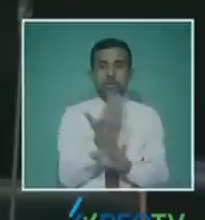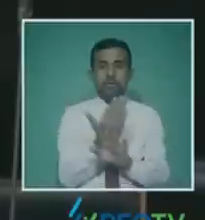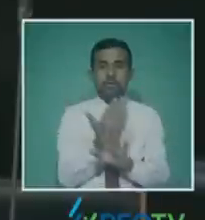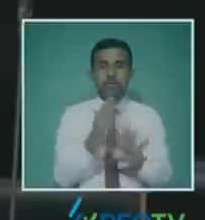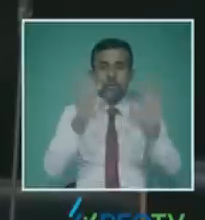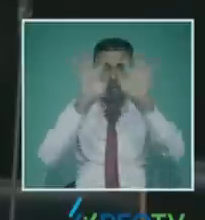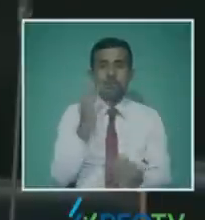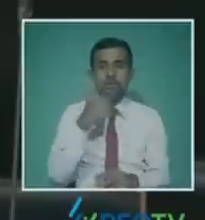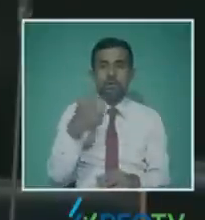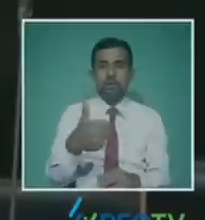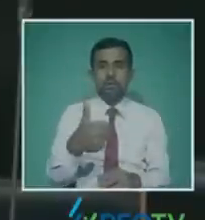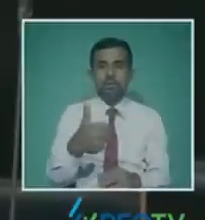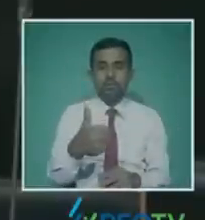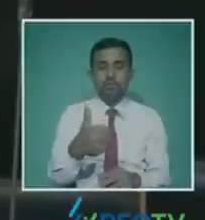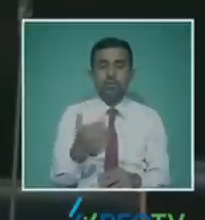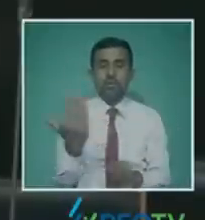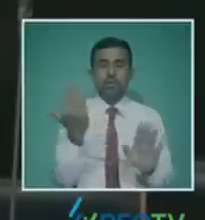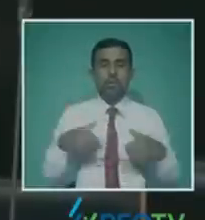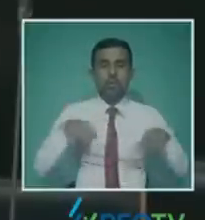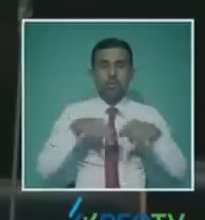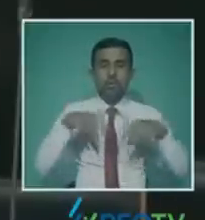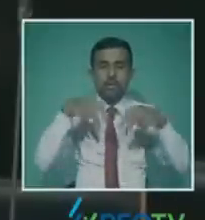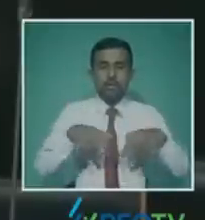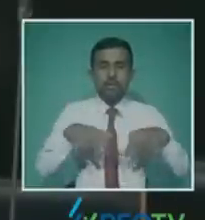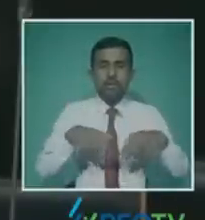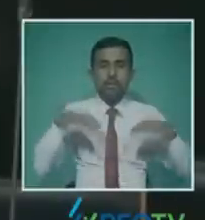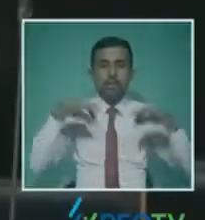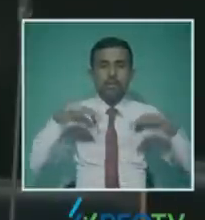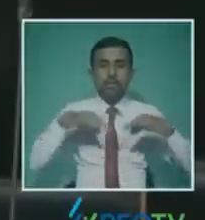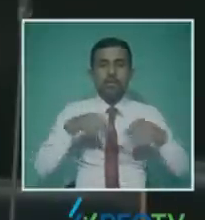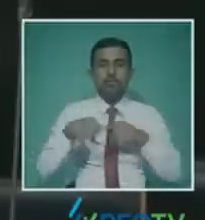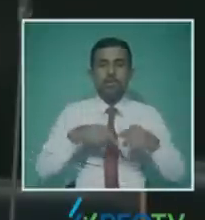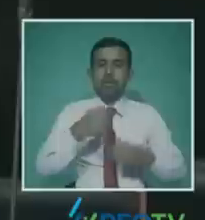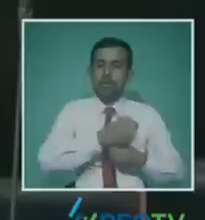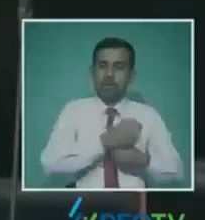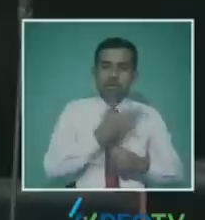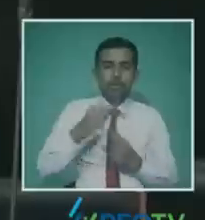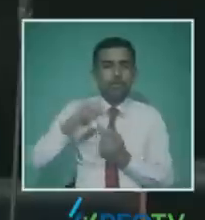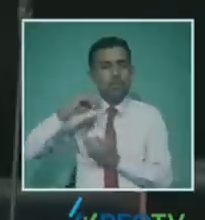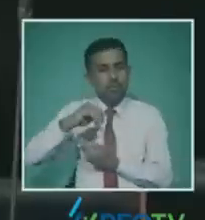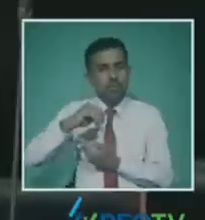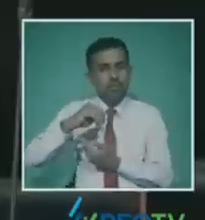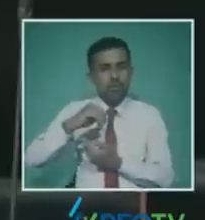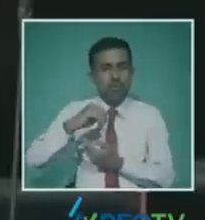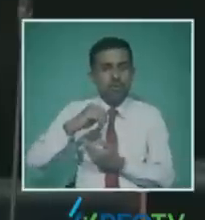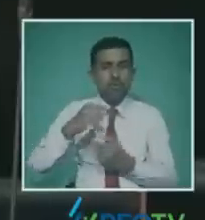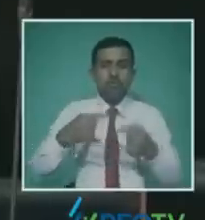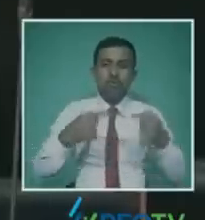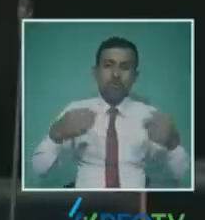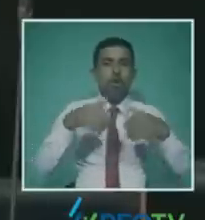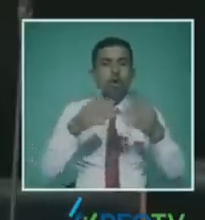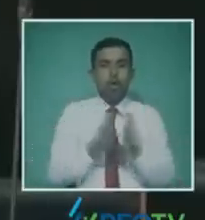the curtain is also very nice ඒක ඉස්සරහා තමයි අපි ඔක්කොම ඉන්නේ අපි ඔක්කොම රඟපාන්නේ ඒකේ ආණ්ඩුව වෙන්න පුළුවන් පුද්ගලික අංශය වෙන්න පුළුවන් විපක්ෂයේ වෙම්බර